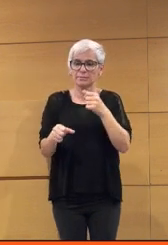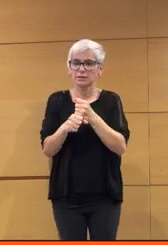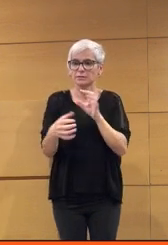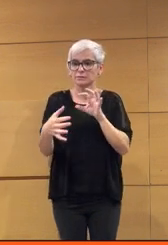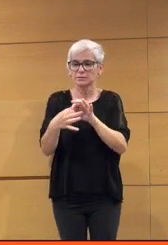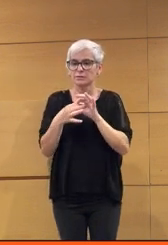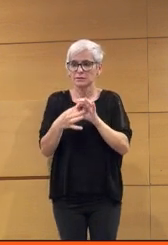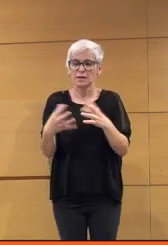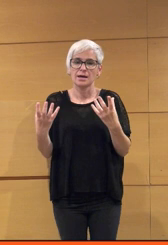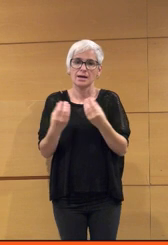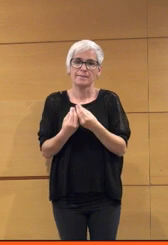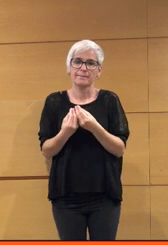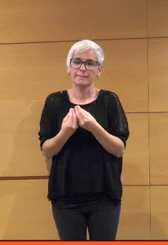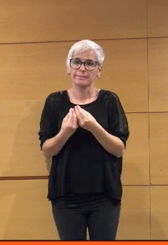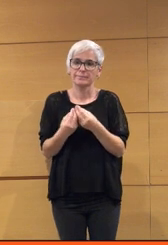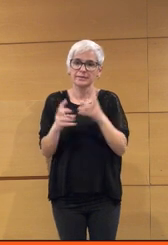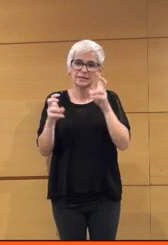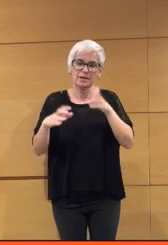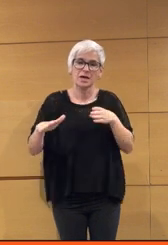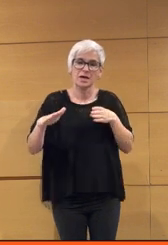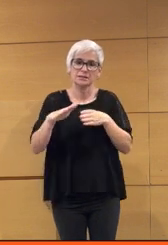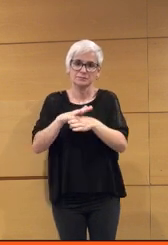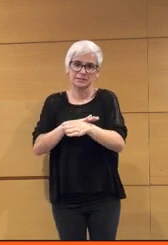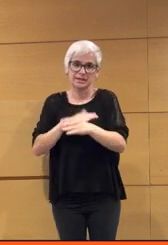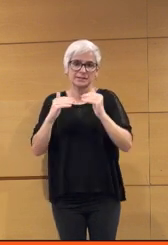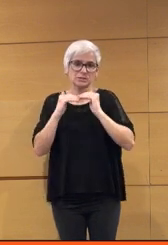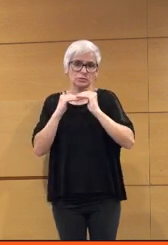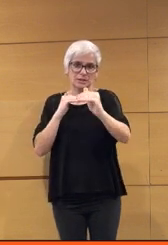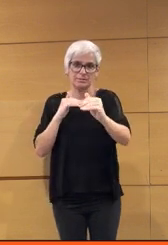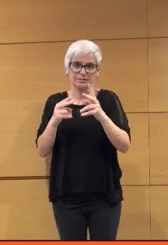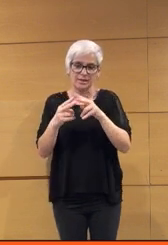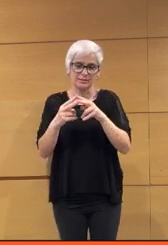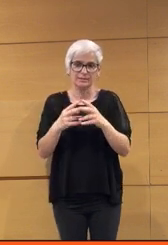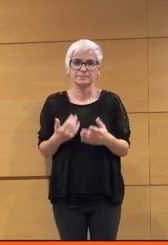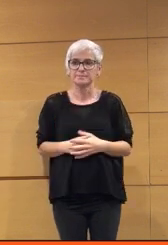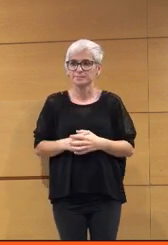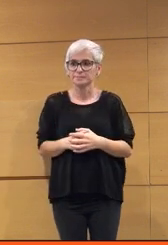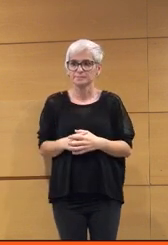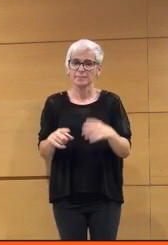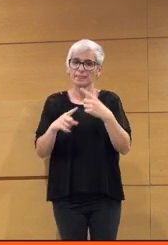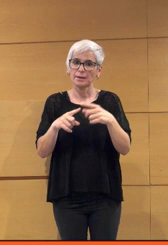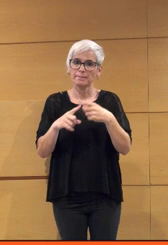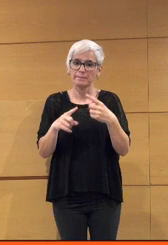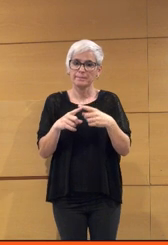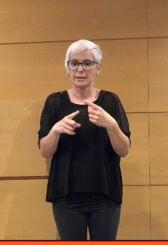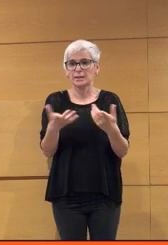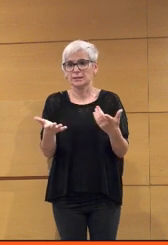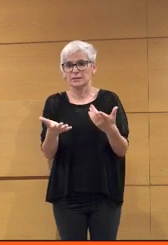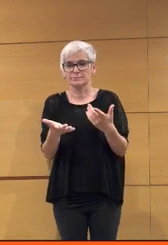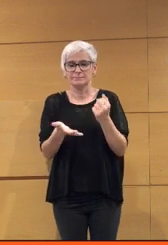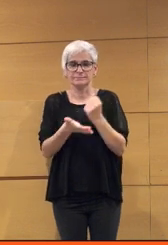a fer feina, sobre accessibilitat i sostenibilitat, perquè la petjada de carboni